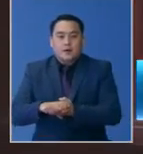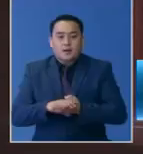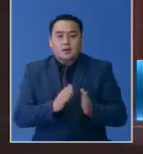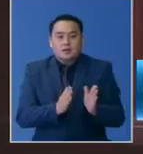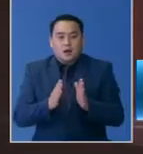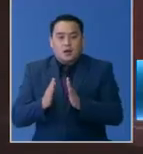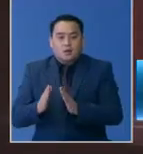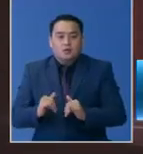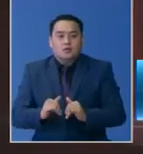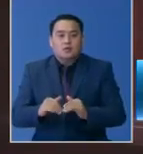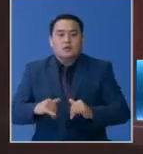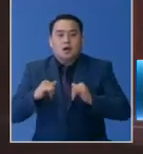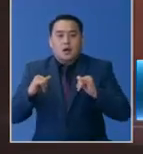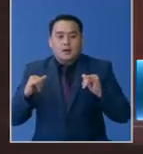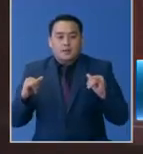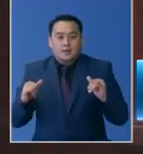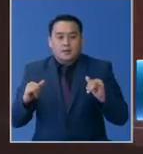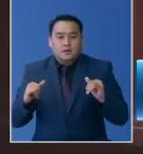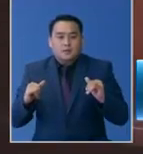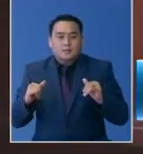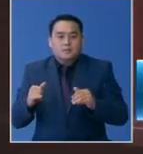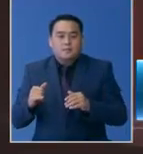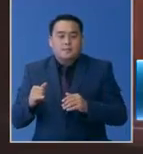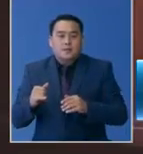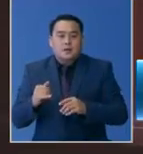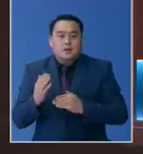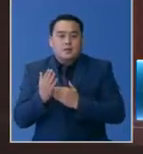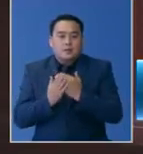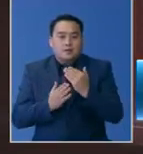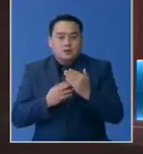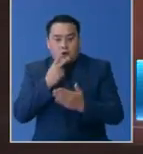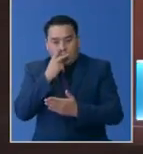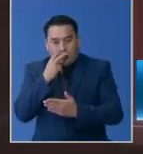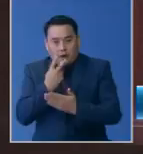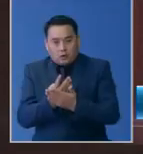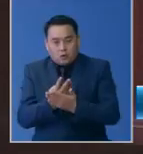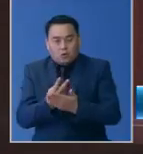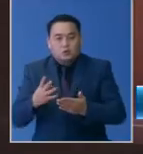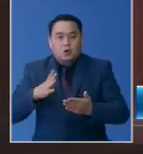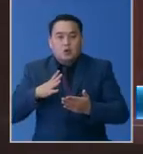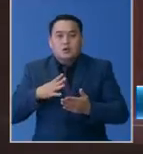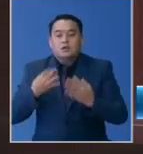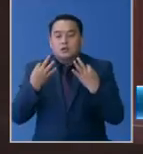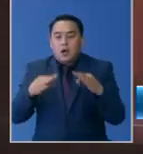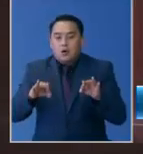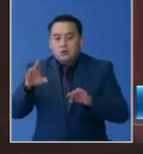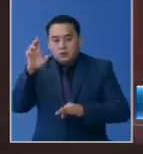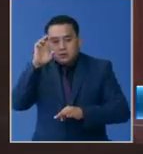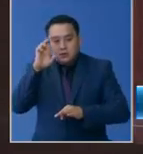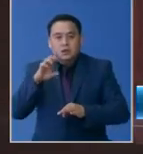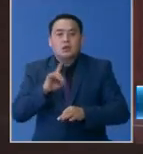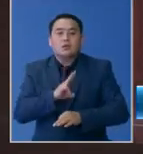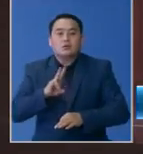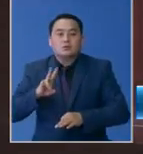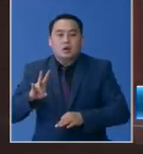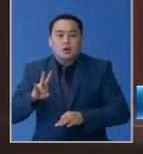татулықтың туын әрдайым бейікте ұстап келеді. Осы игілікті дәстүр тәуелсіздік жылдарында елбасы